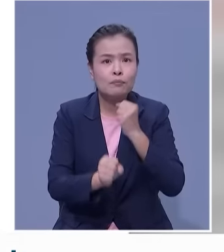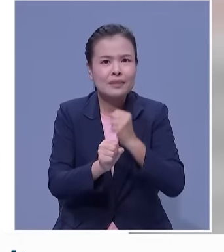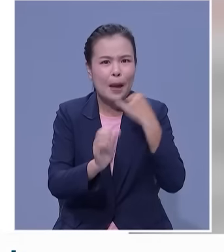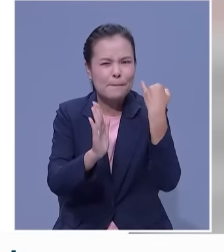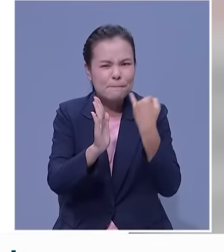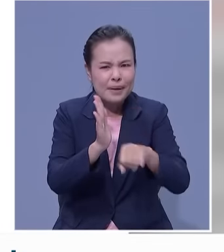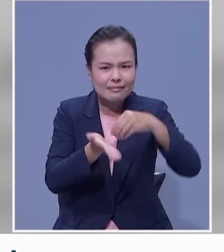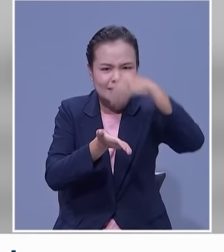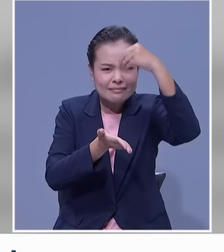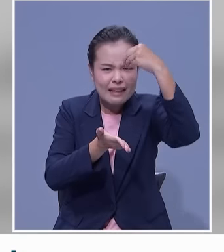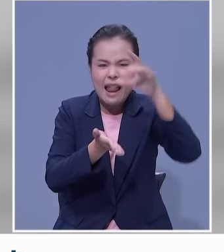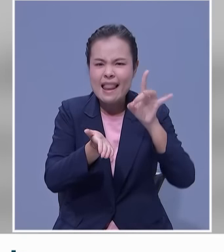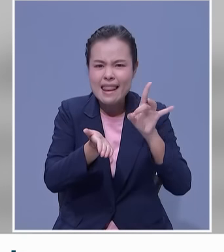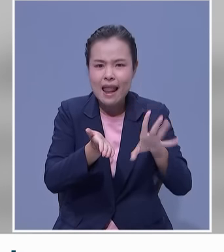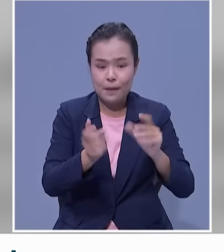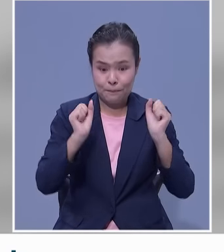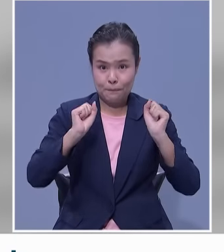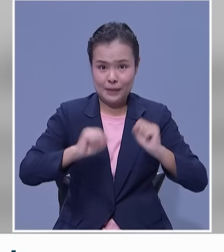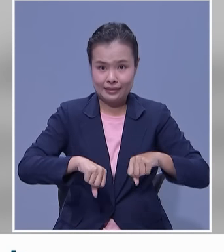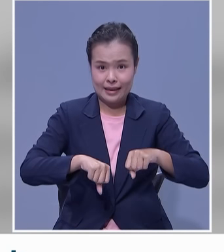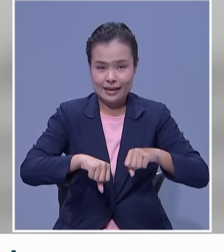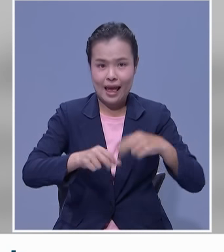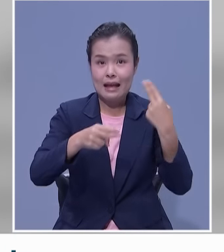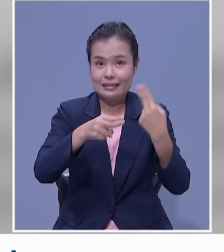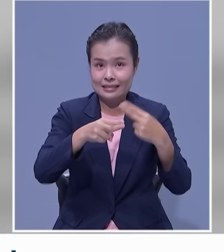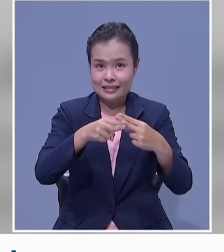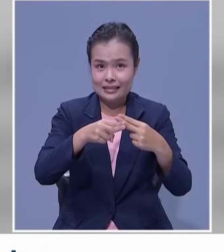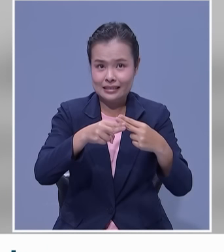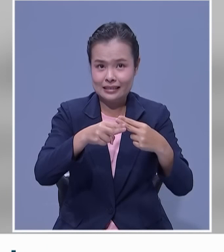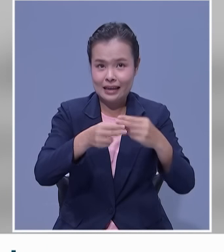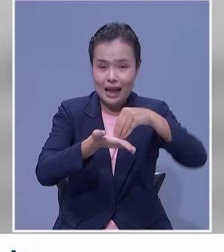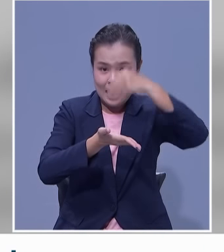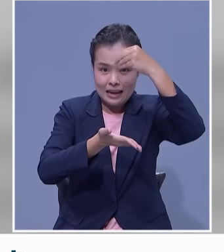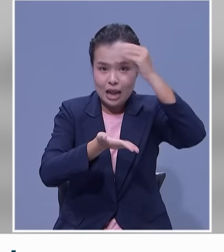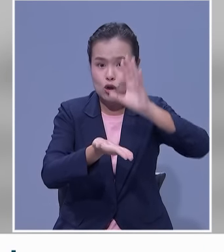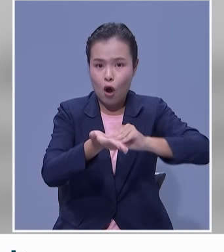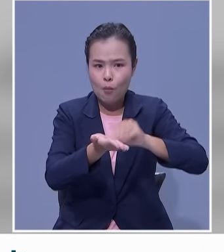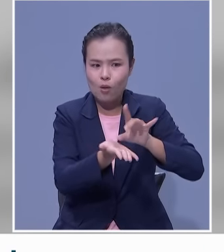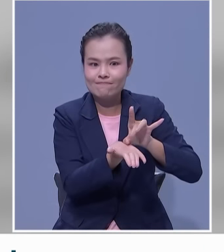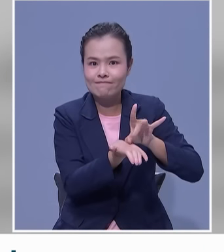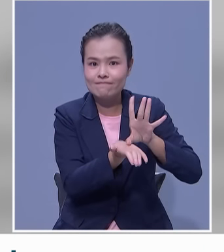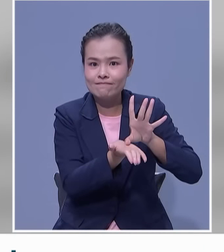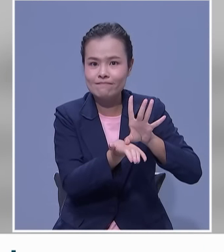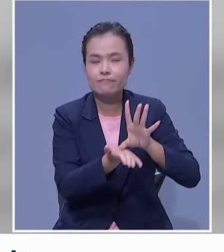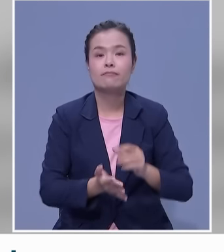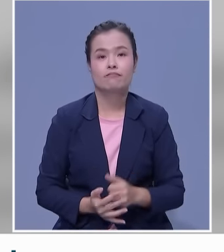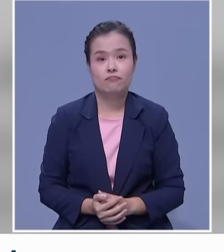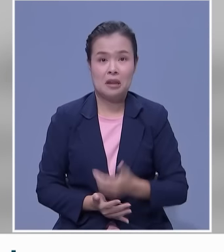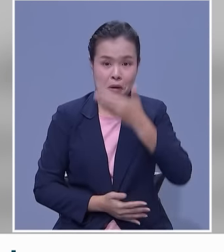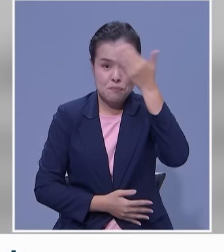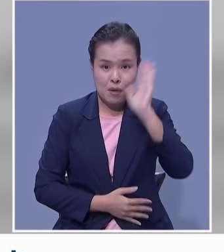นักศึกษาอย่างร้ายแรงจึงมีมติให้ถอดรายชื่อจากบัญชีทะเบียนนักศึกษาด้วยเออแล้วอย่าลืมนะเรื่องของ